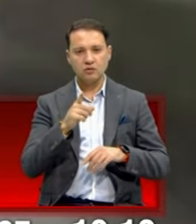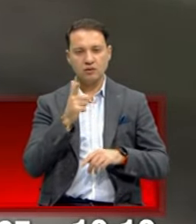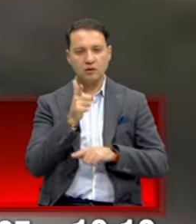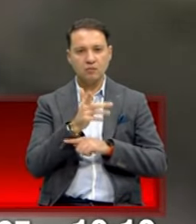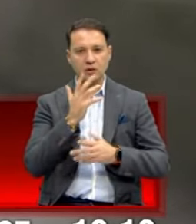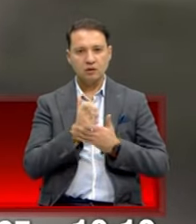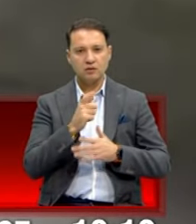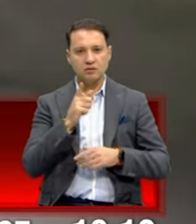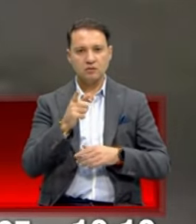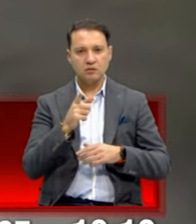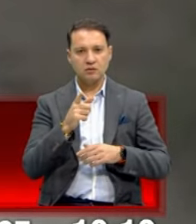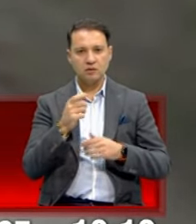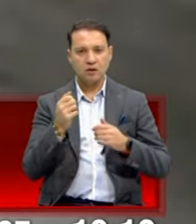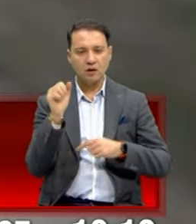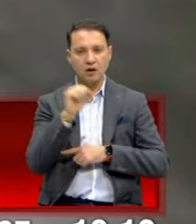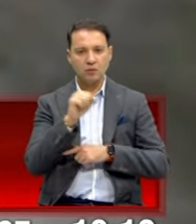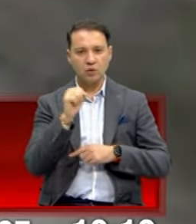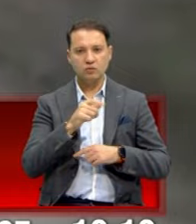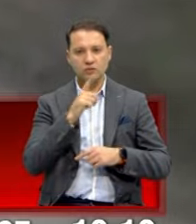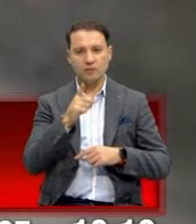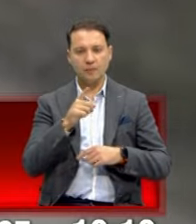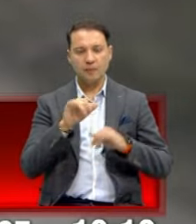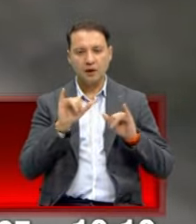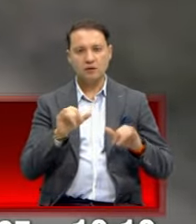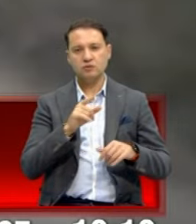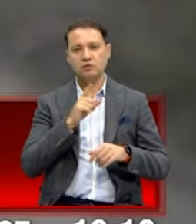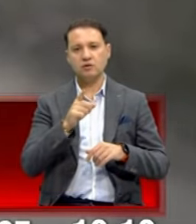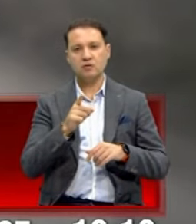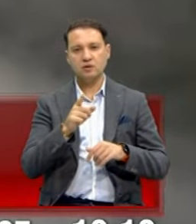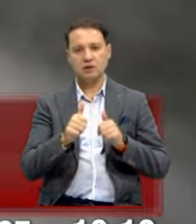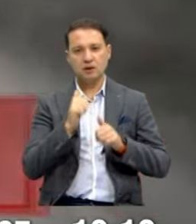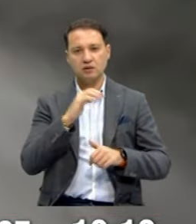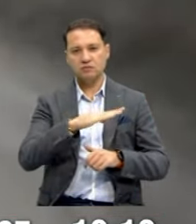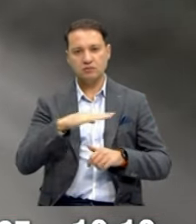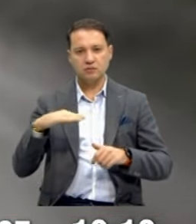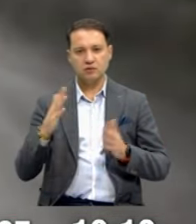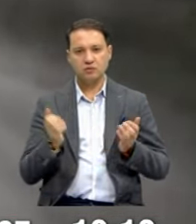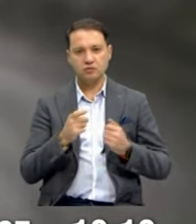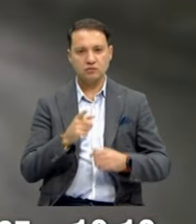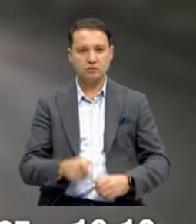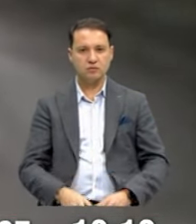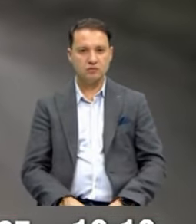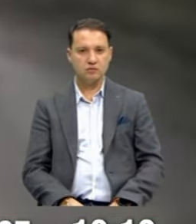yapan kameranın takılı olduğu kamyon da yine aynı şekilde geri manevrayla kurtuluyor.